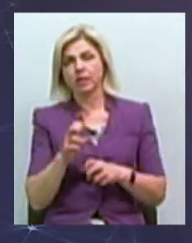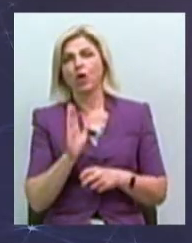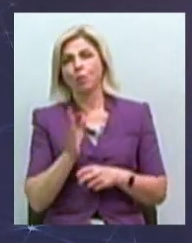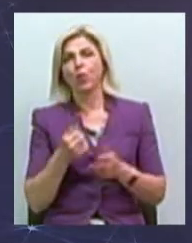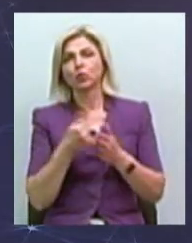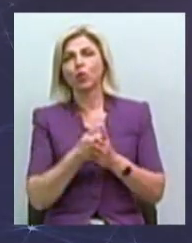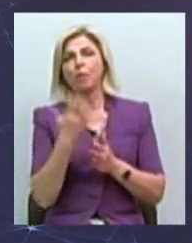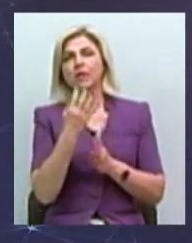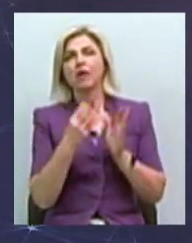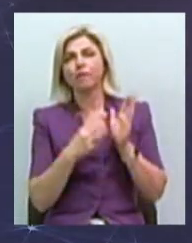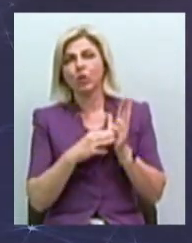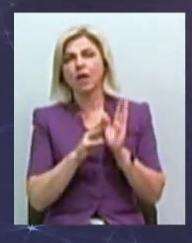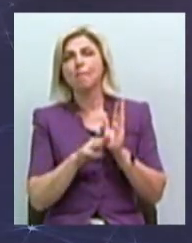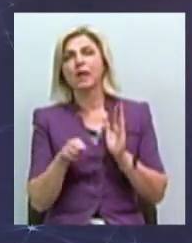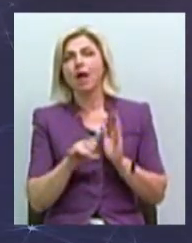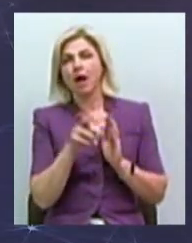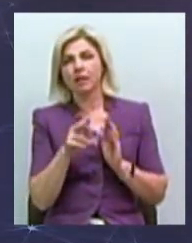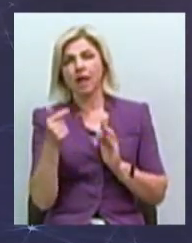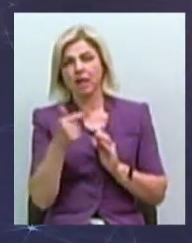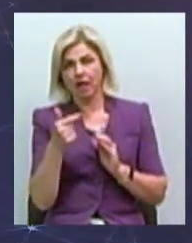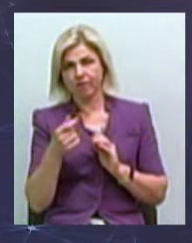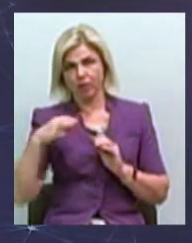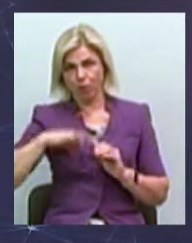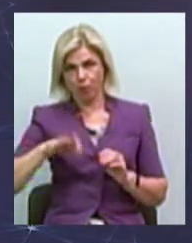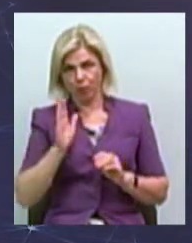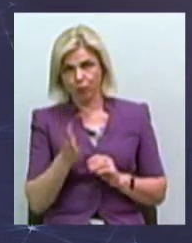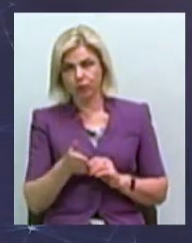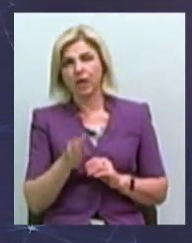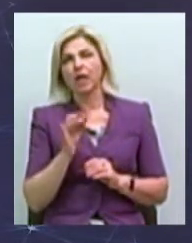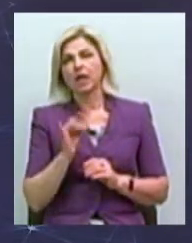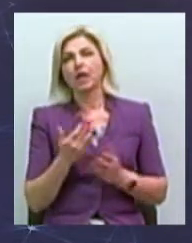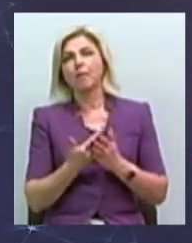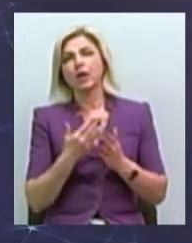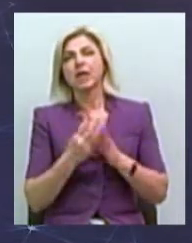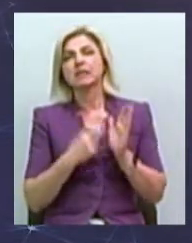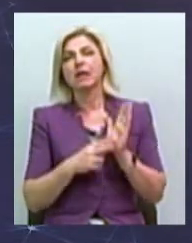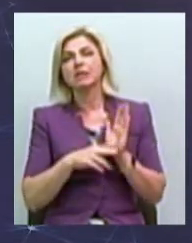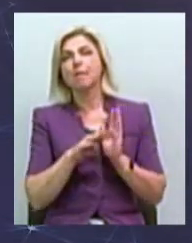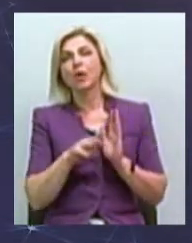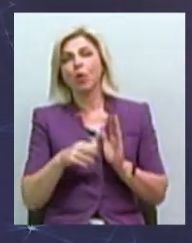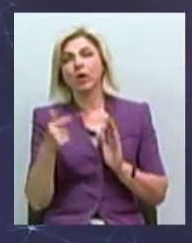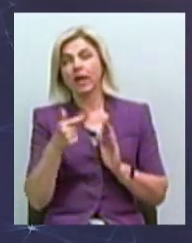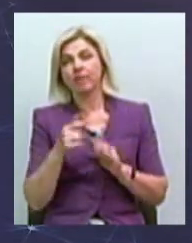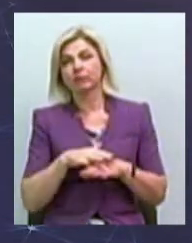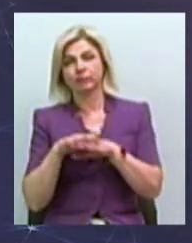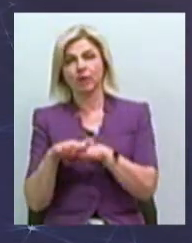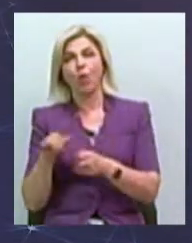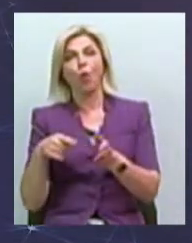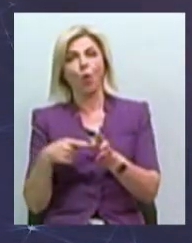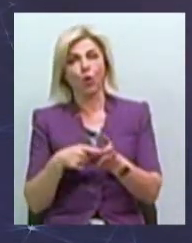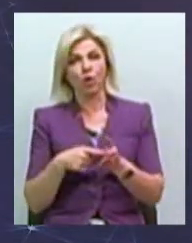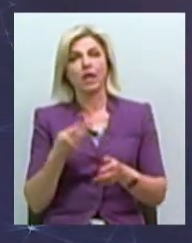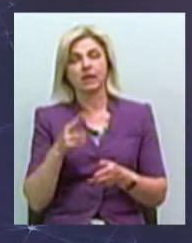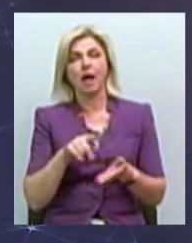58 мільярдів гривень, виплату пайового внеску на користь Миколаєва понад 70 мільйонів гривень та щонайменше 240 мільйонів гривень для